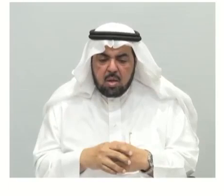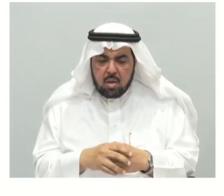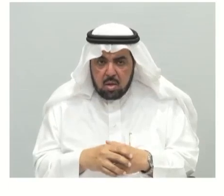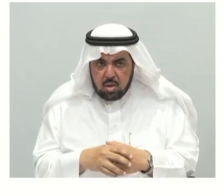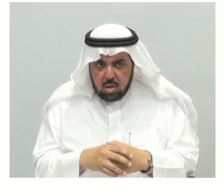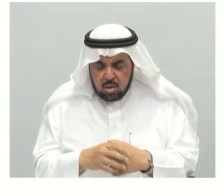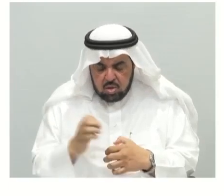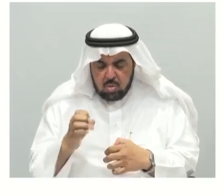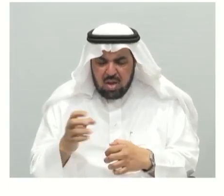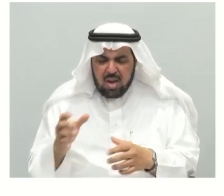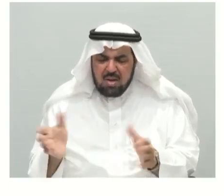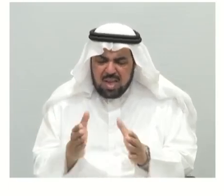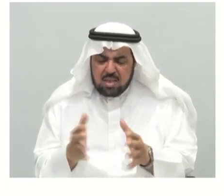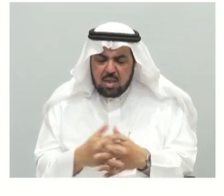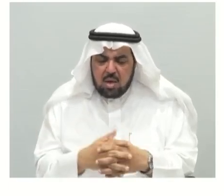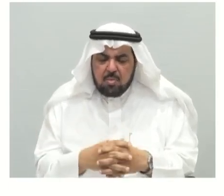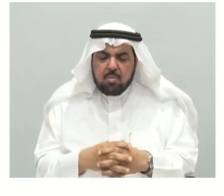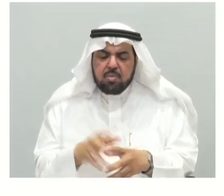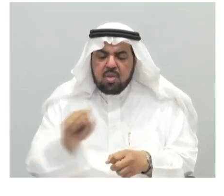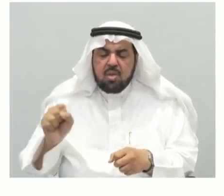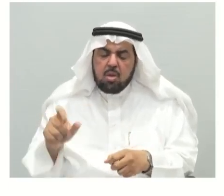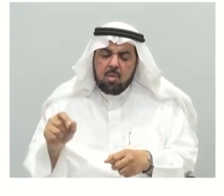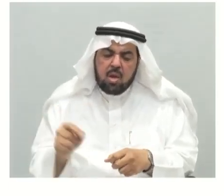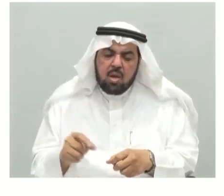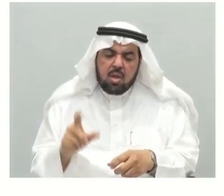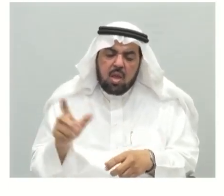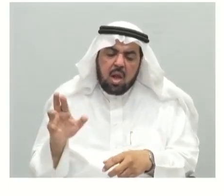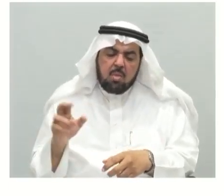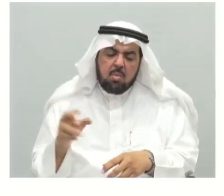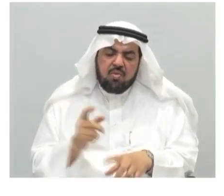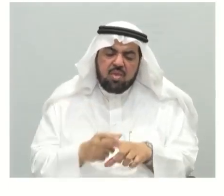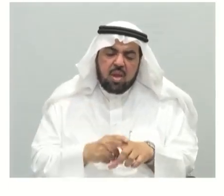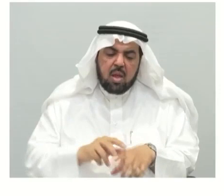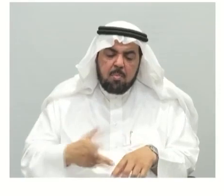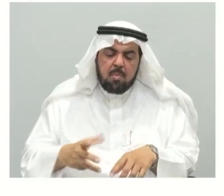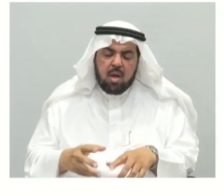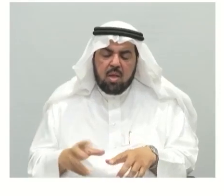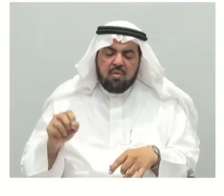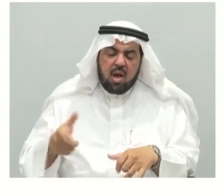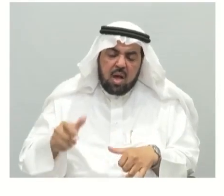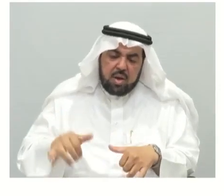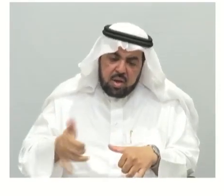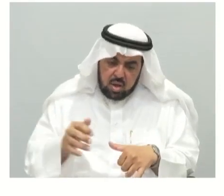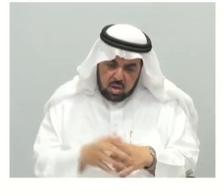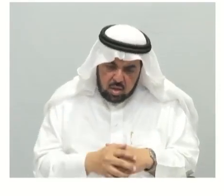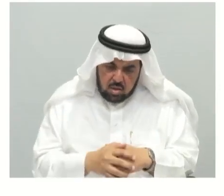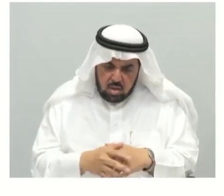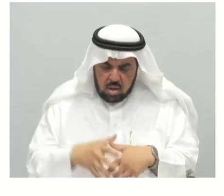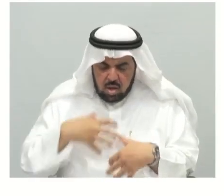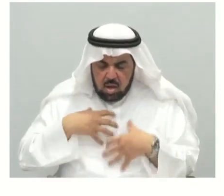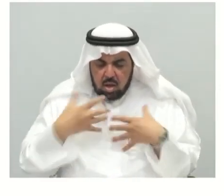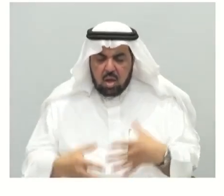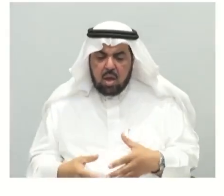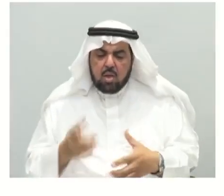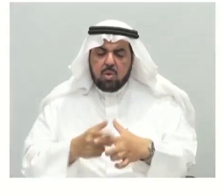الاجابات القصيره ما الصفات التي تميز المفصليات عن بقيه اللافقريات نلاحظ الهيكل الخارجي والزوائد